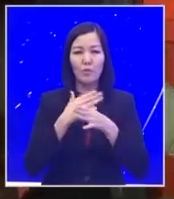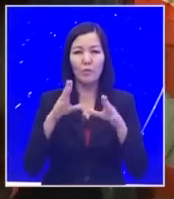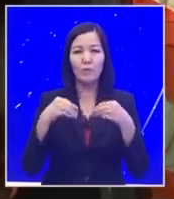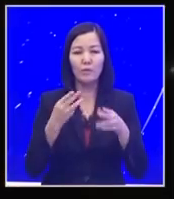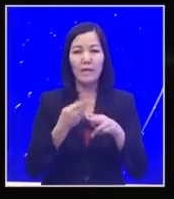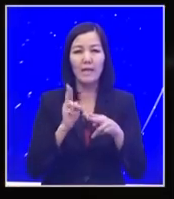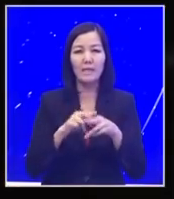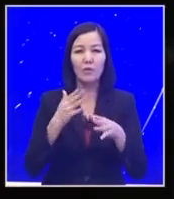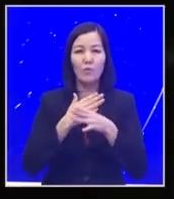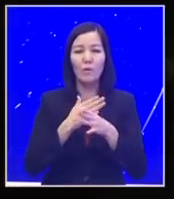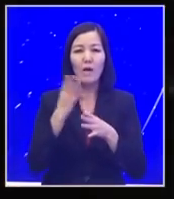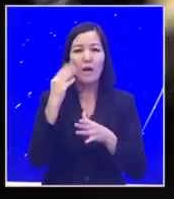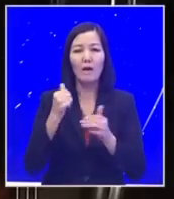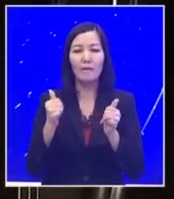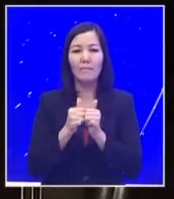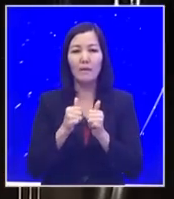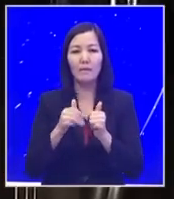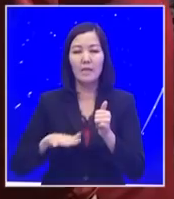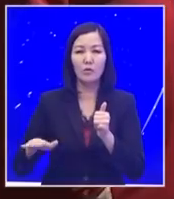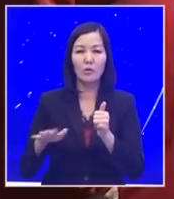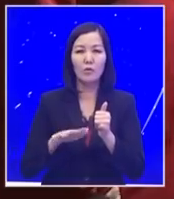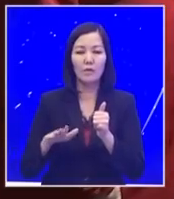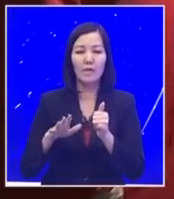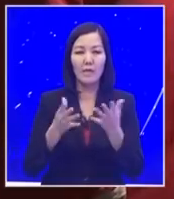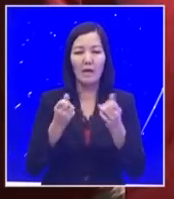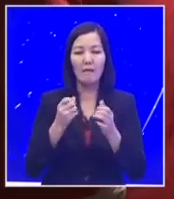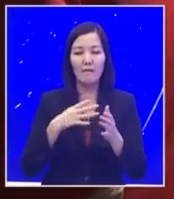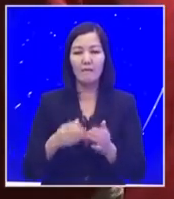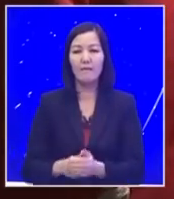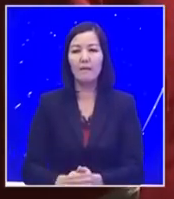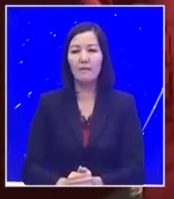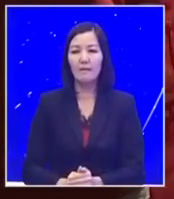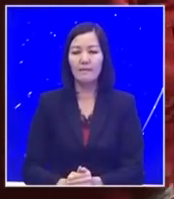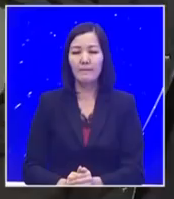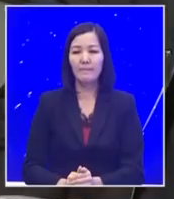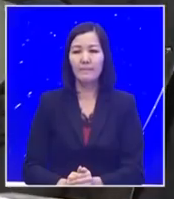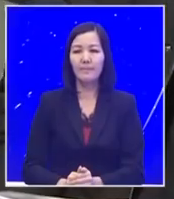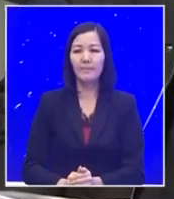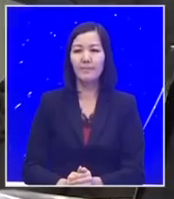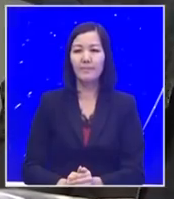Әсіресе мұндай көмек қолын Алматы маңындағы аудан тұрғындары алған.